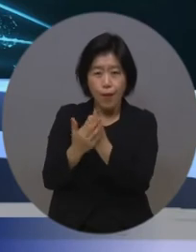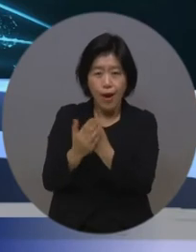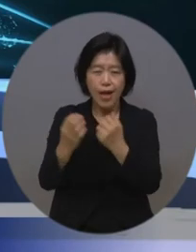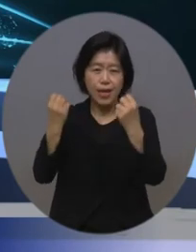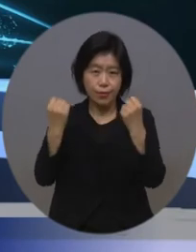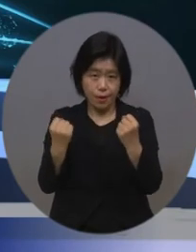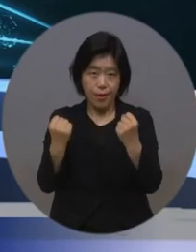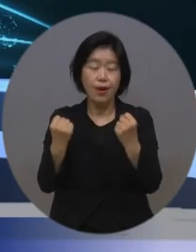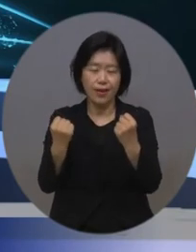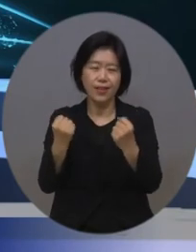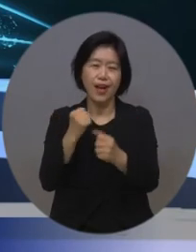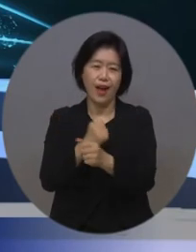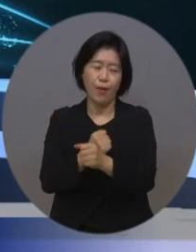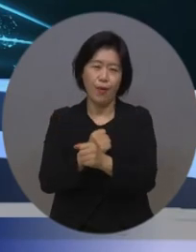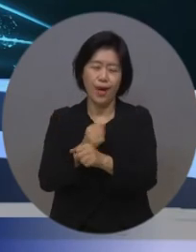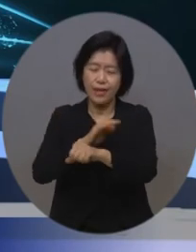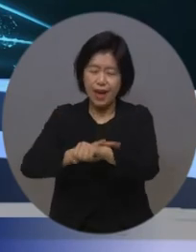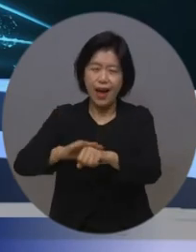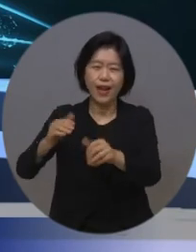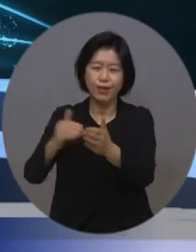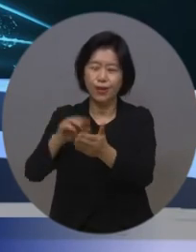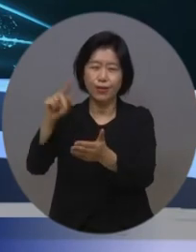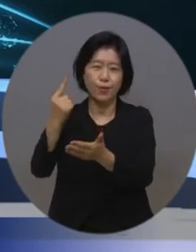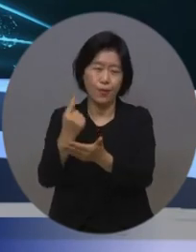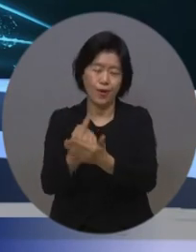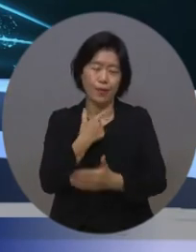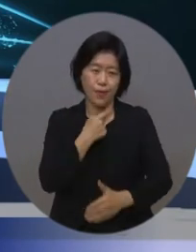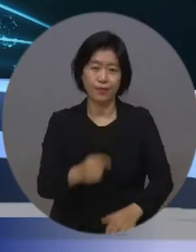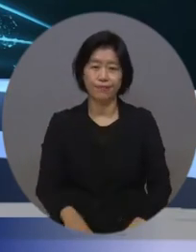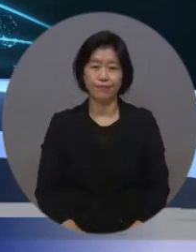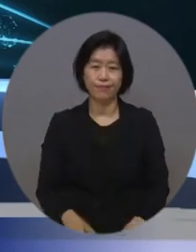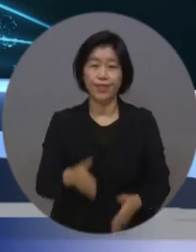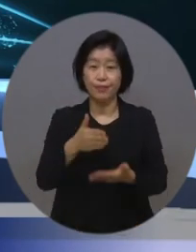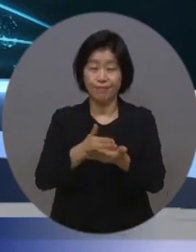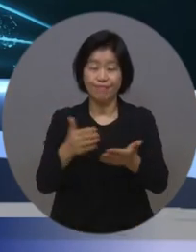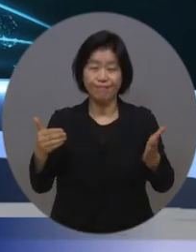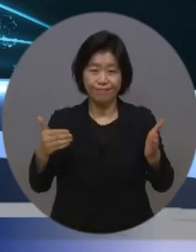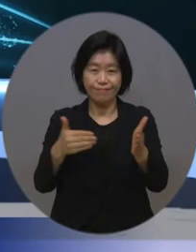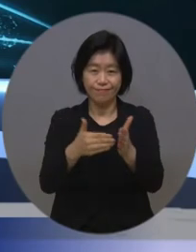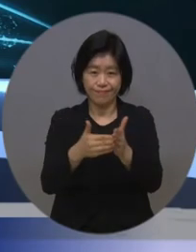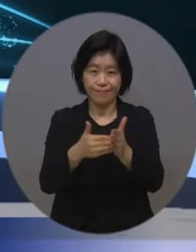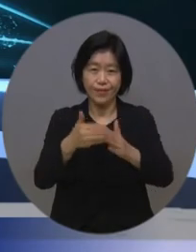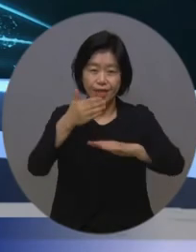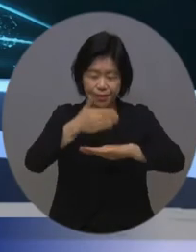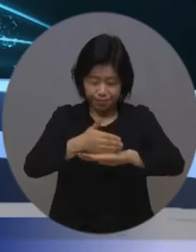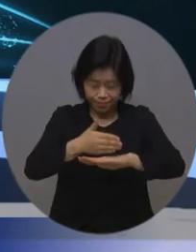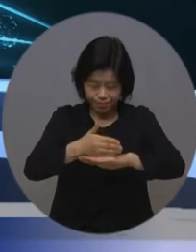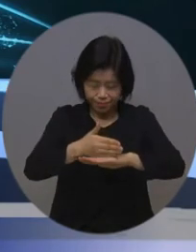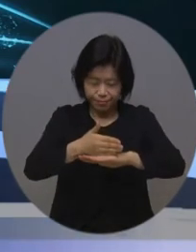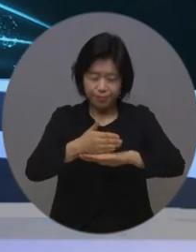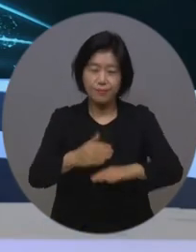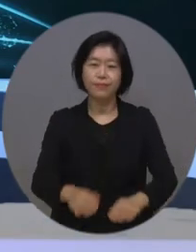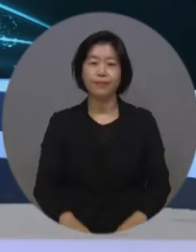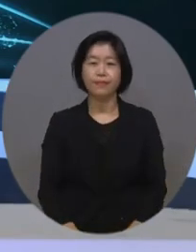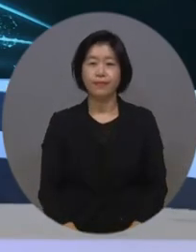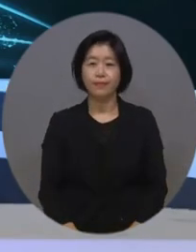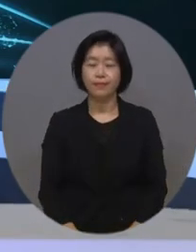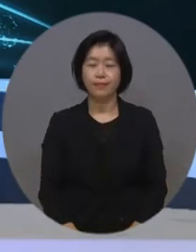마음껏 기량을 펼치고 오기를 기원합니다. 이상 복지TV 뉴스를 마칩니다. 시청해주신 여러분 고맙습니다.